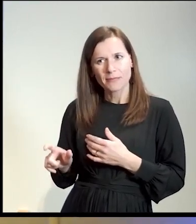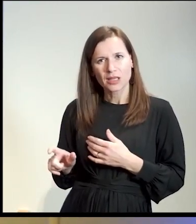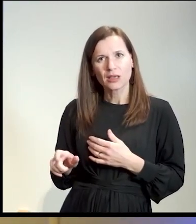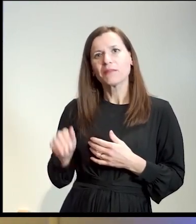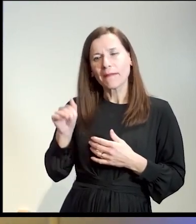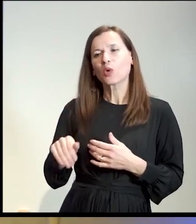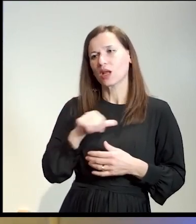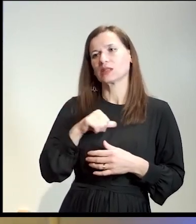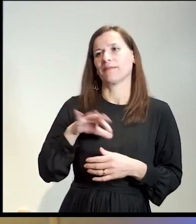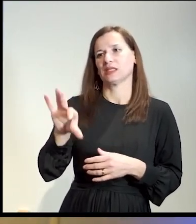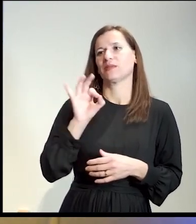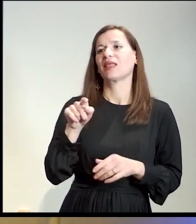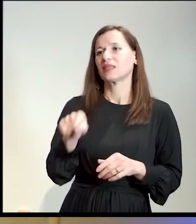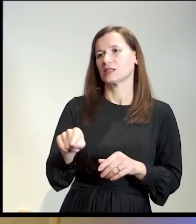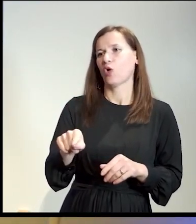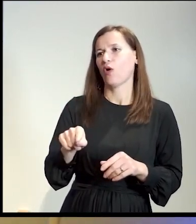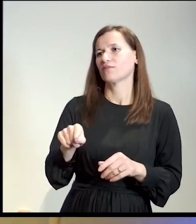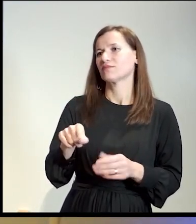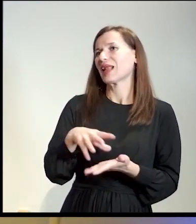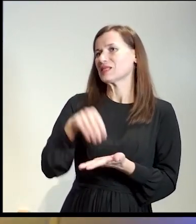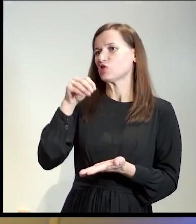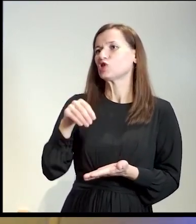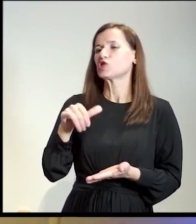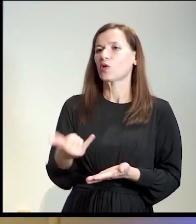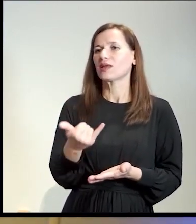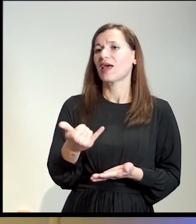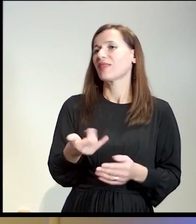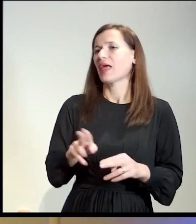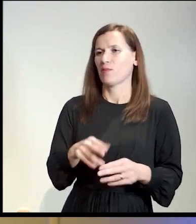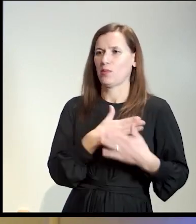je najbolj pri srcu. To se pravi, po novem je